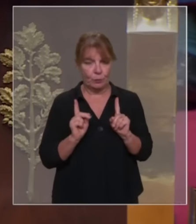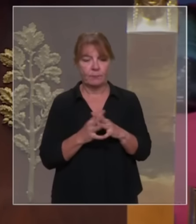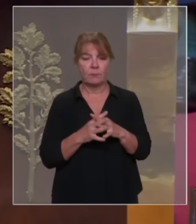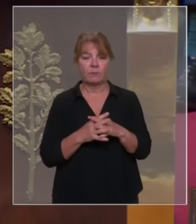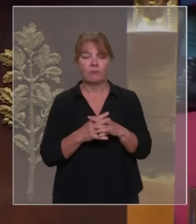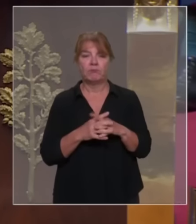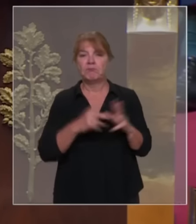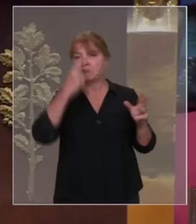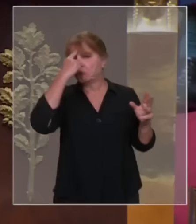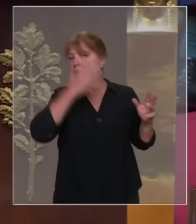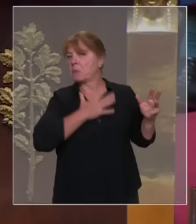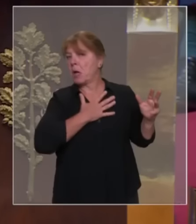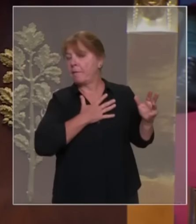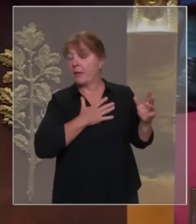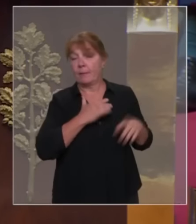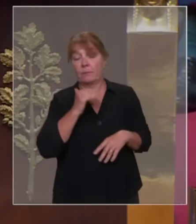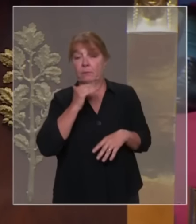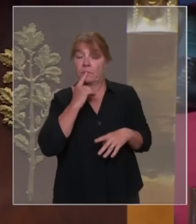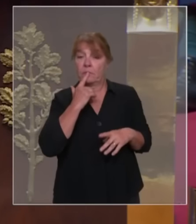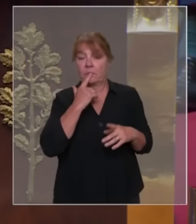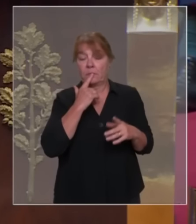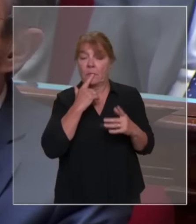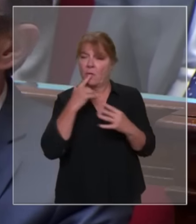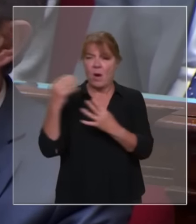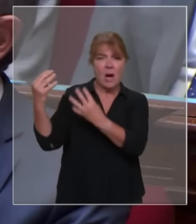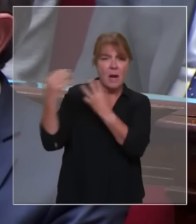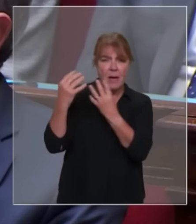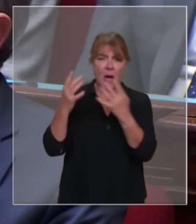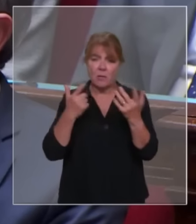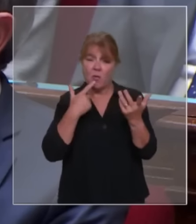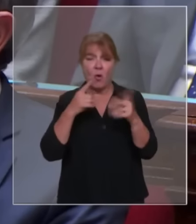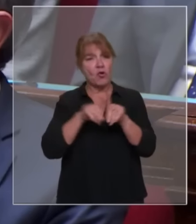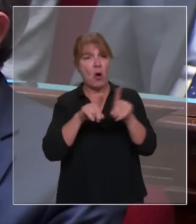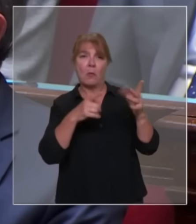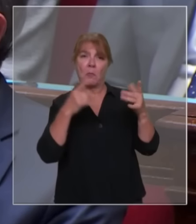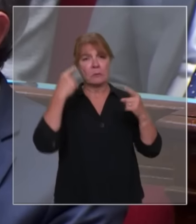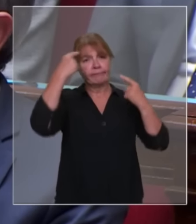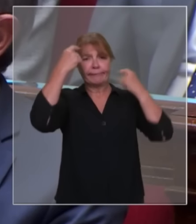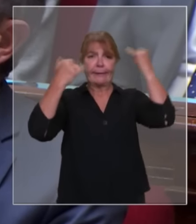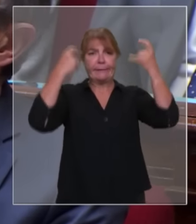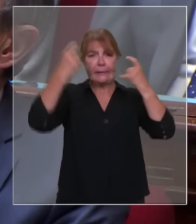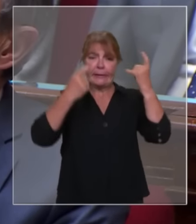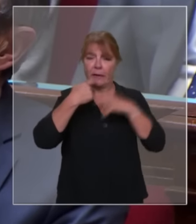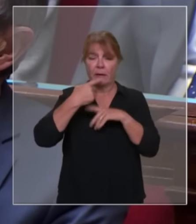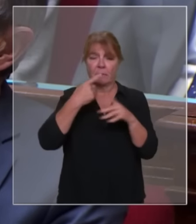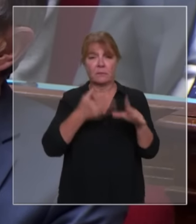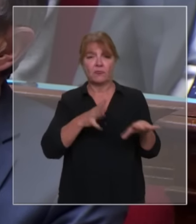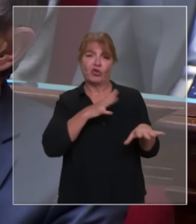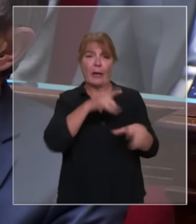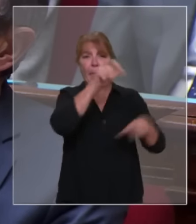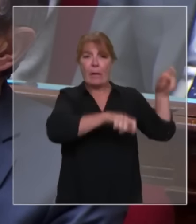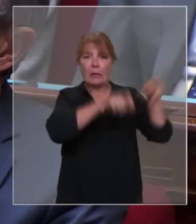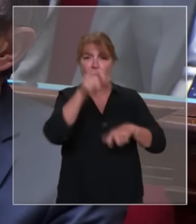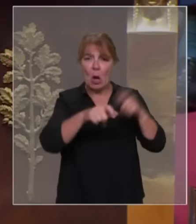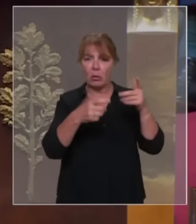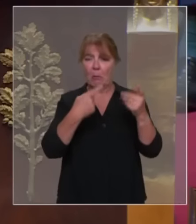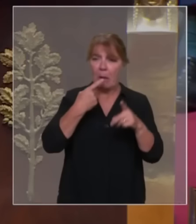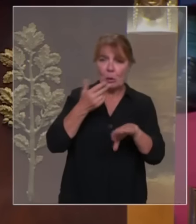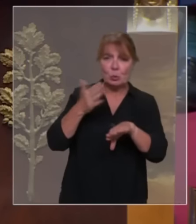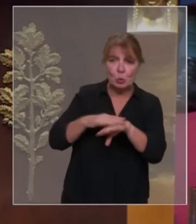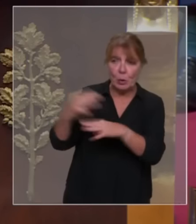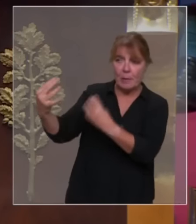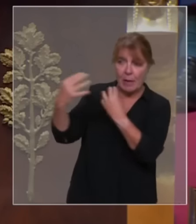Je crois qu'il est urgent de sortir l'immigration de l'impasse idéologique où les uns et les autres l'ont mise.